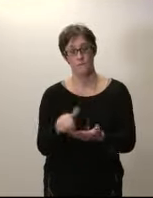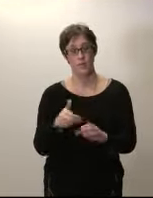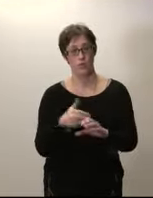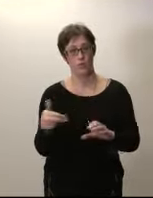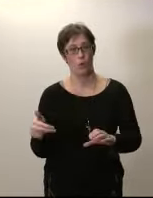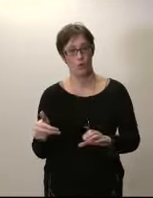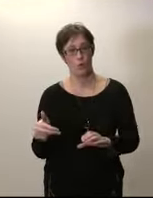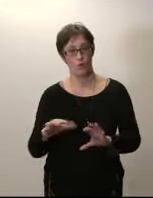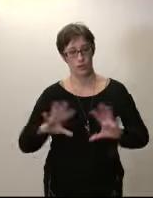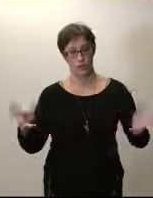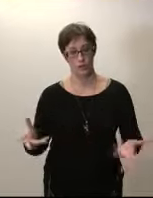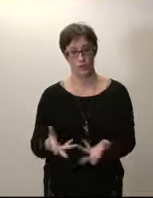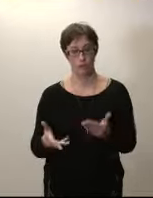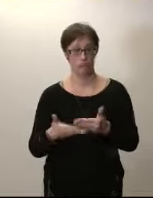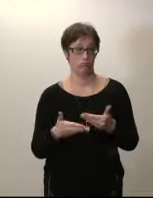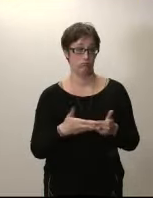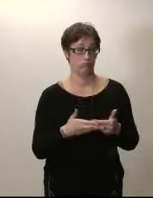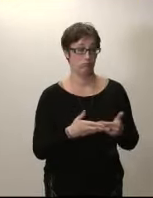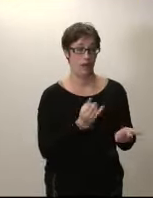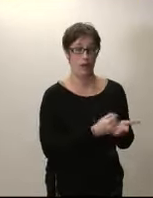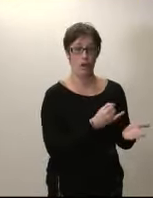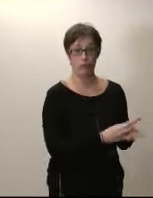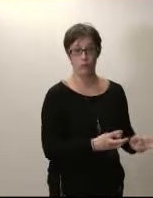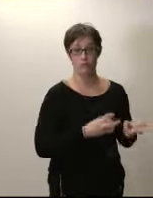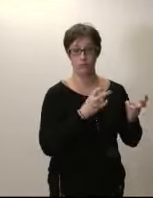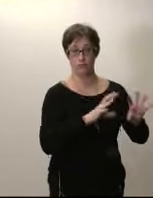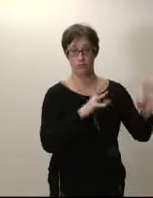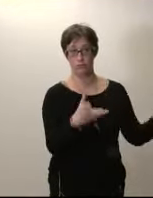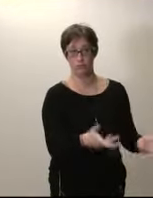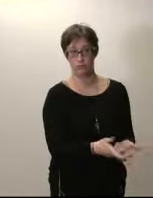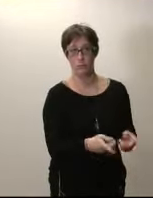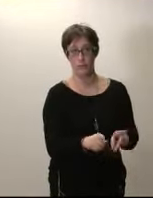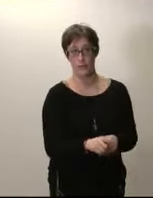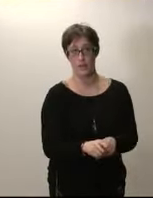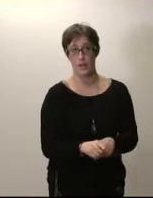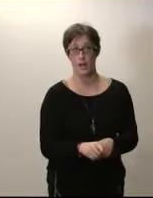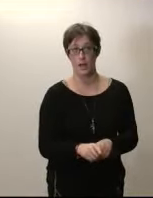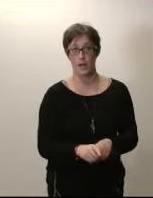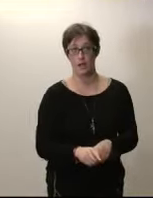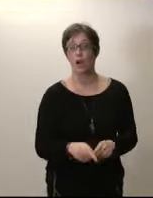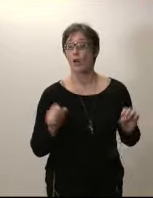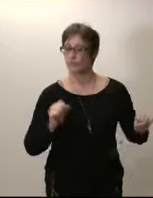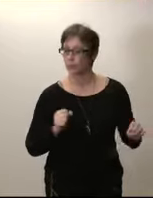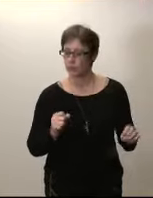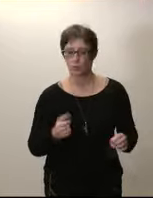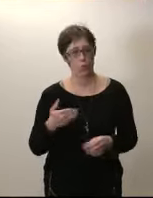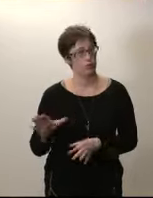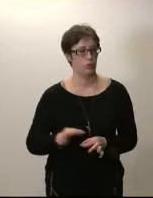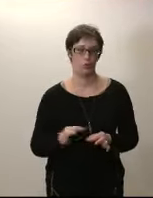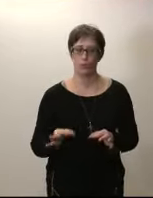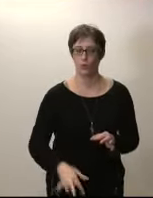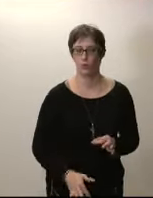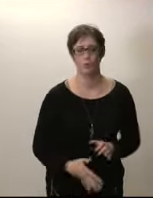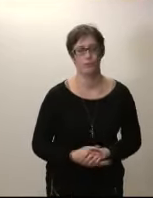près à l'augmentation de la fiscalité que vous proposez. Et donc, il était possible de faire différemment. On aurait